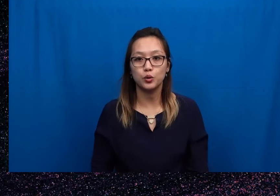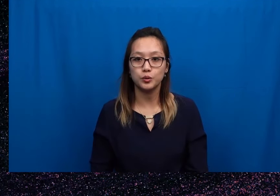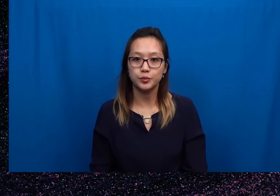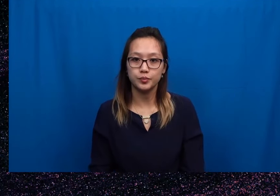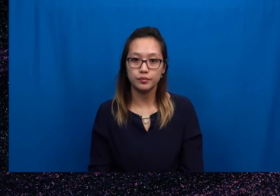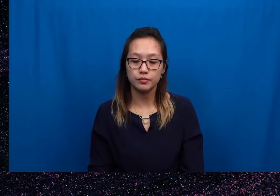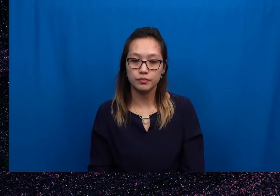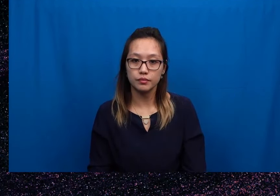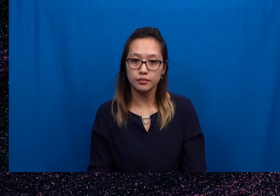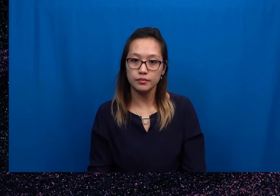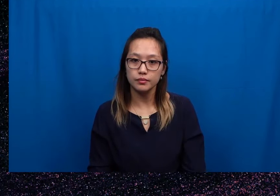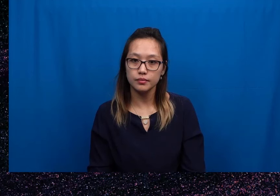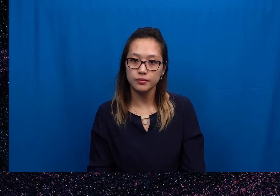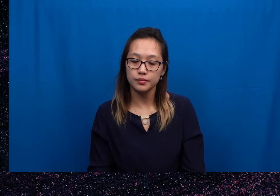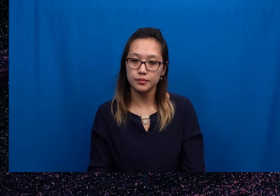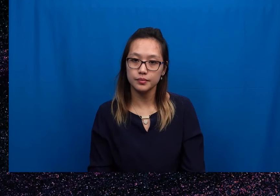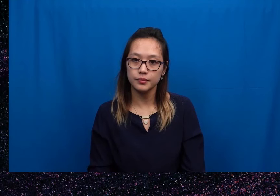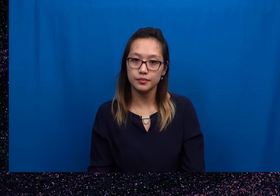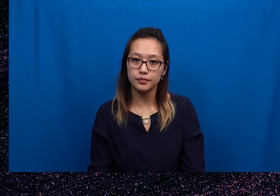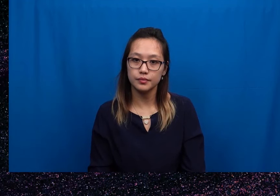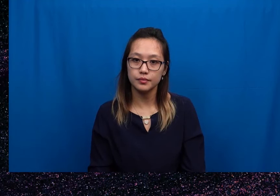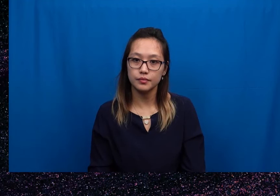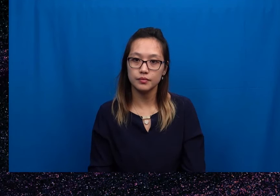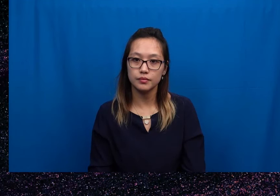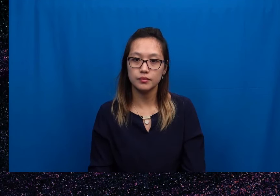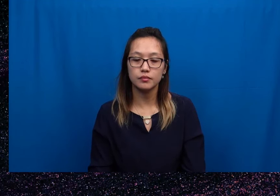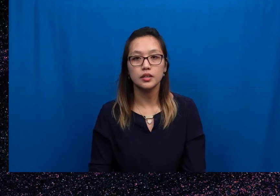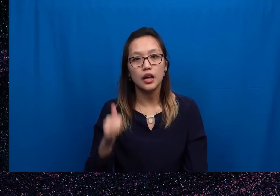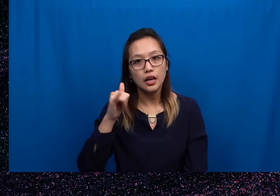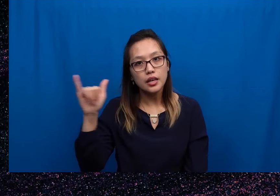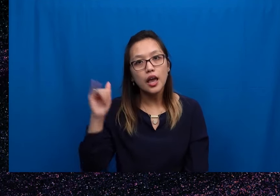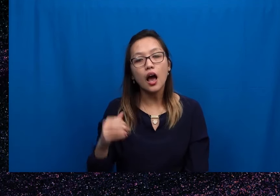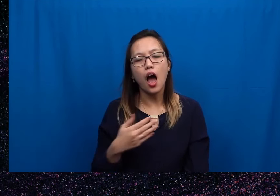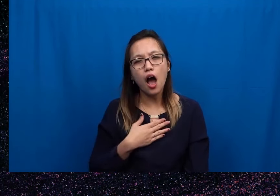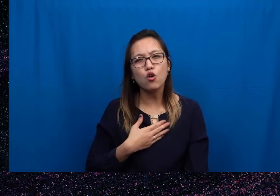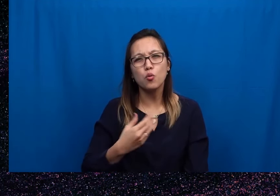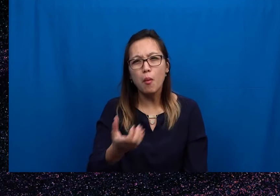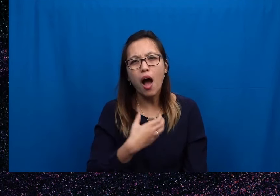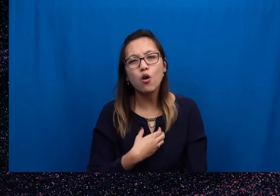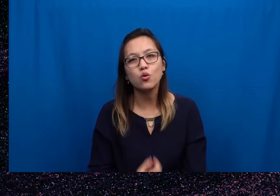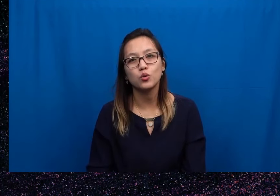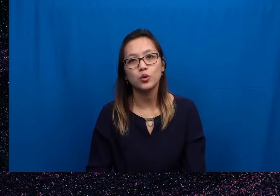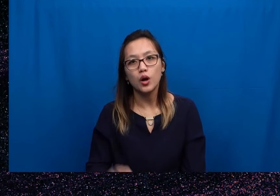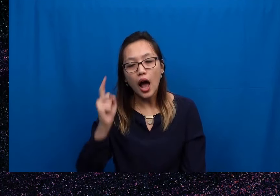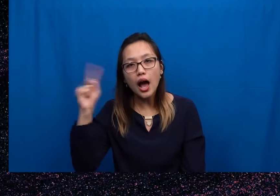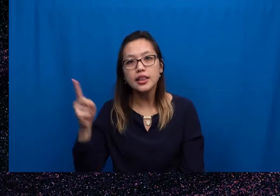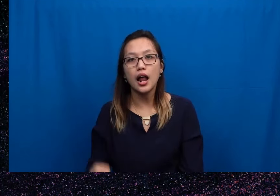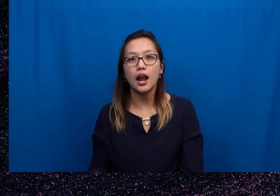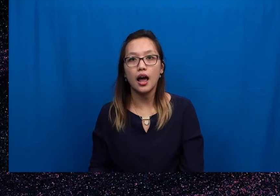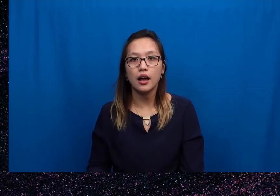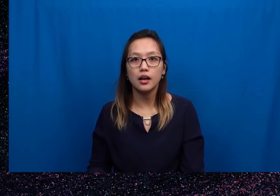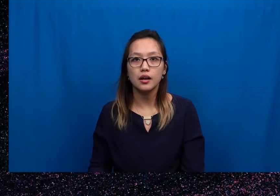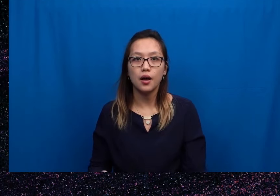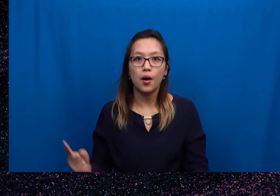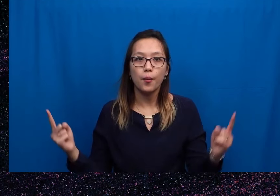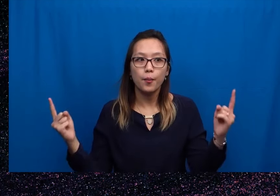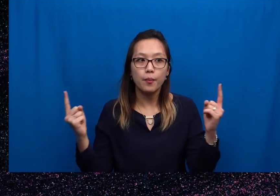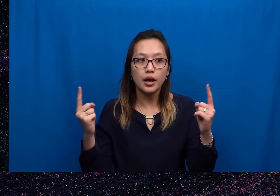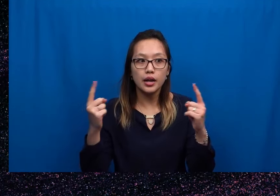Paulus sampai berkata seperti ini. Yang ku kehendaki ialah mengenal Dia